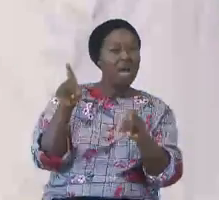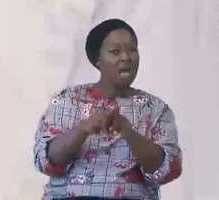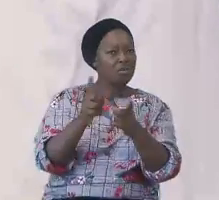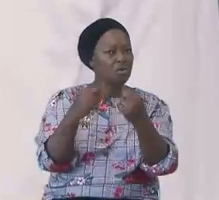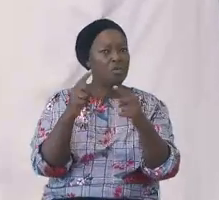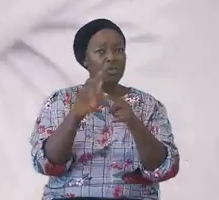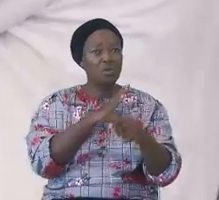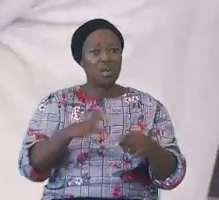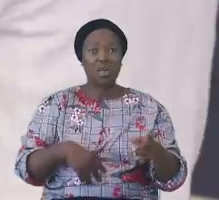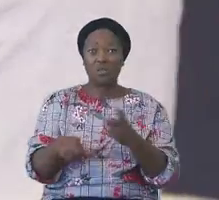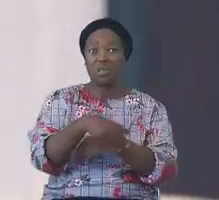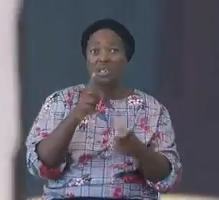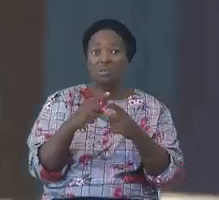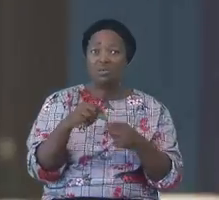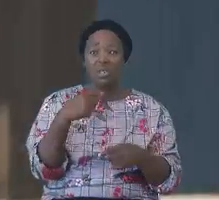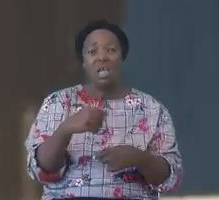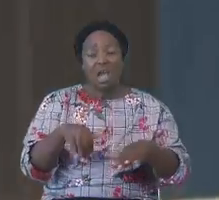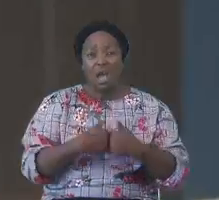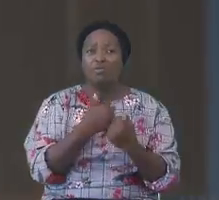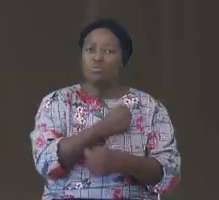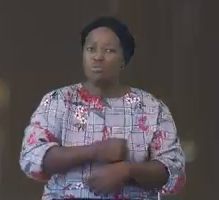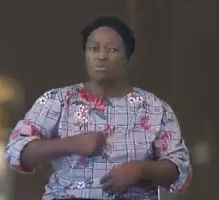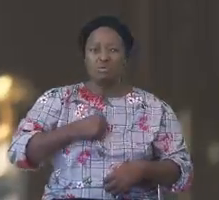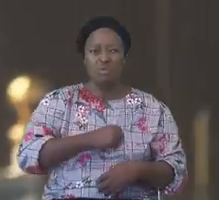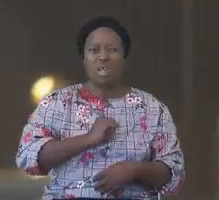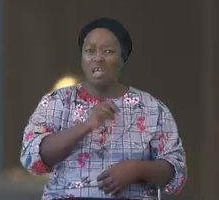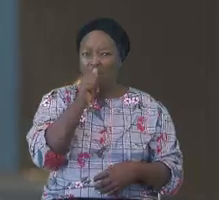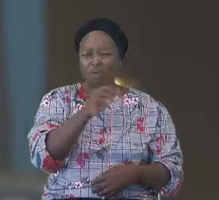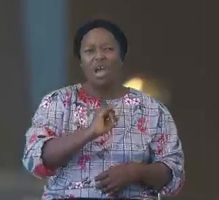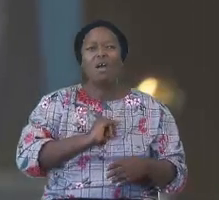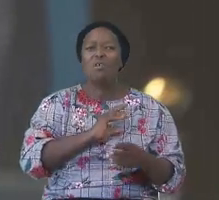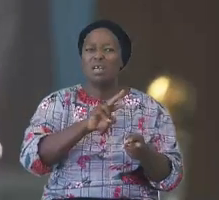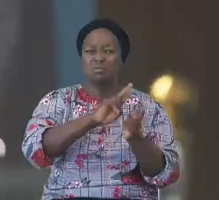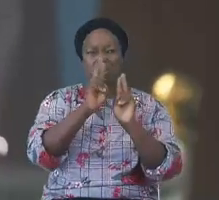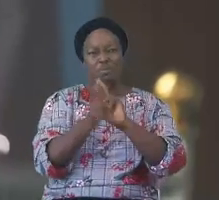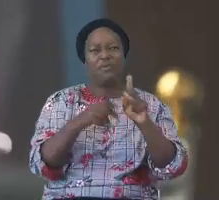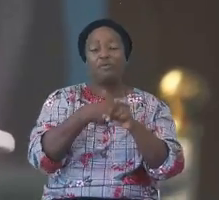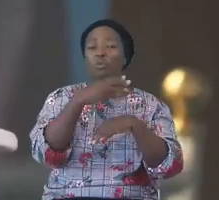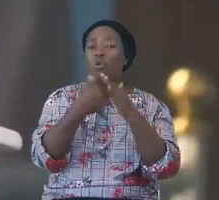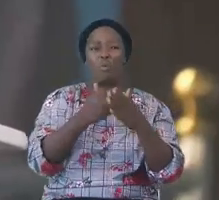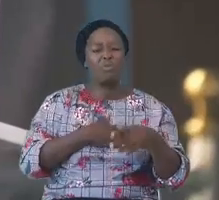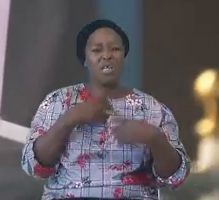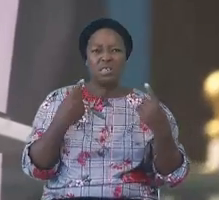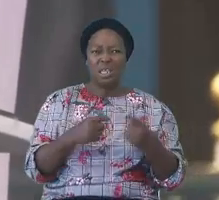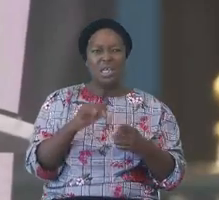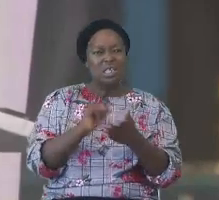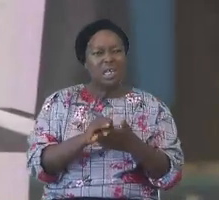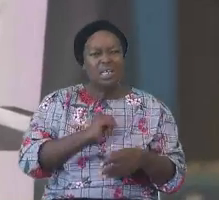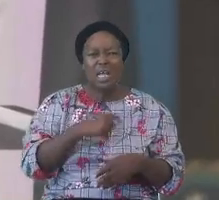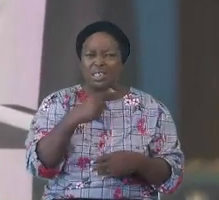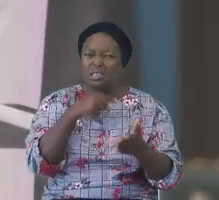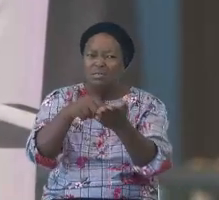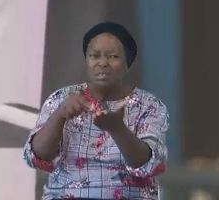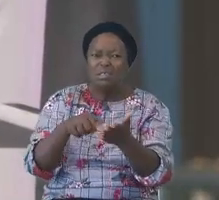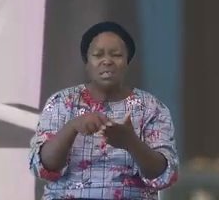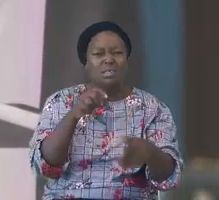toi qui l'as rejeté par le passé, comme tu viens à Christ aujourd'hui et tu dis, oh, je suis désolé, oh,